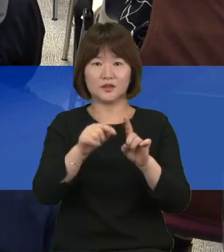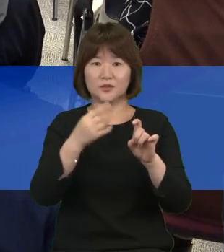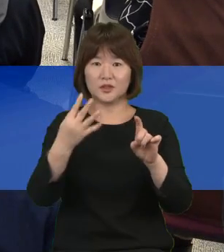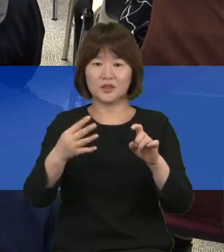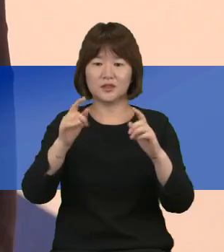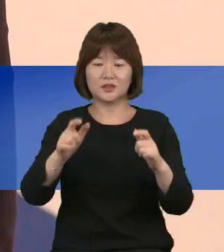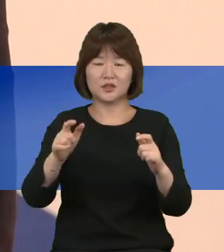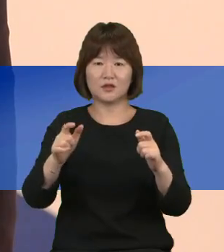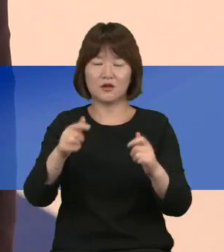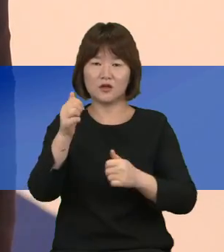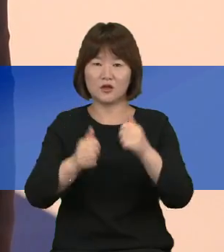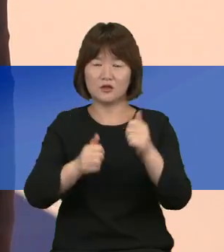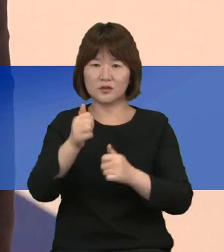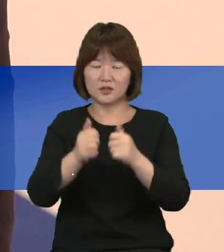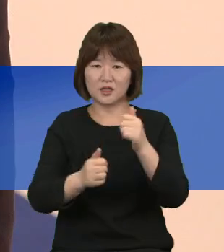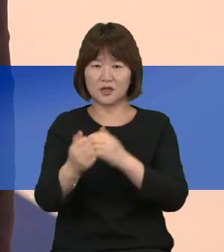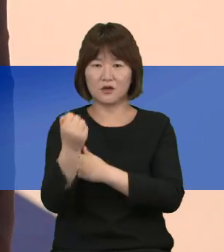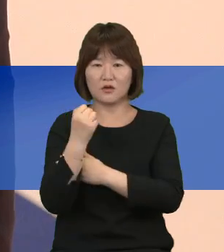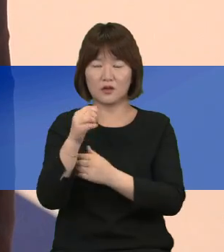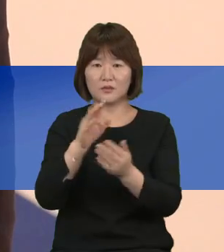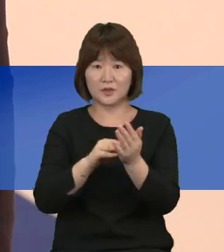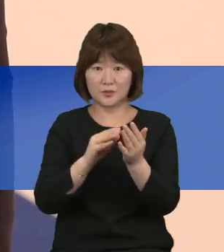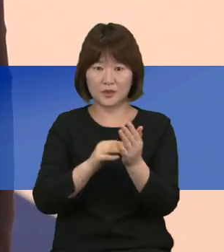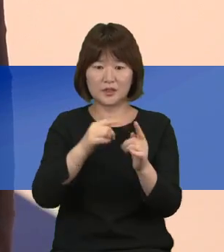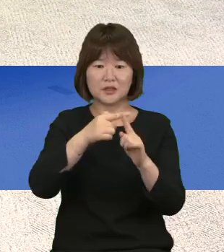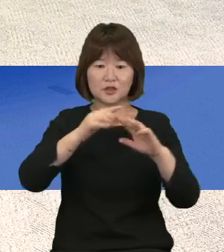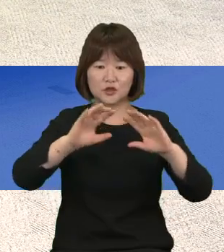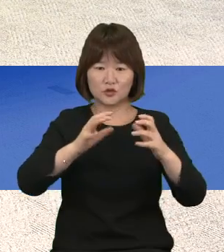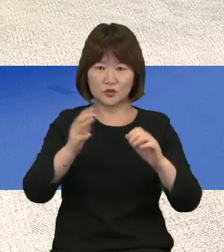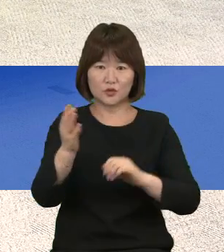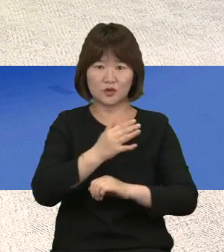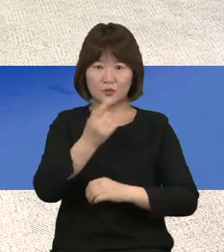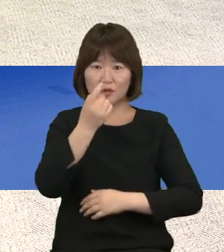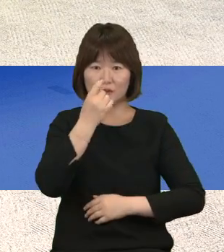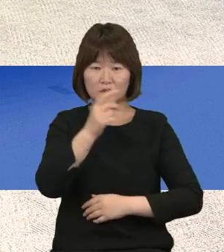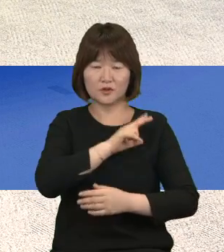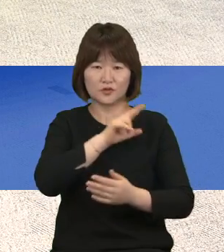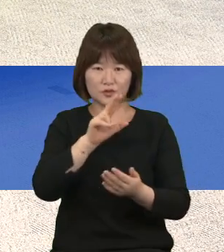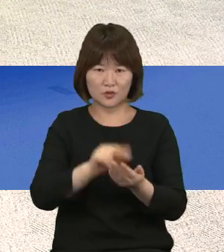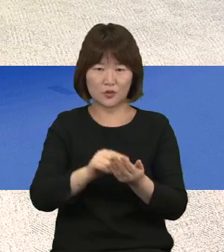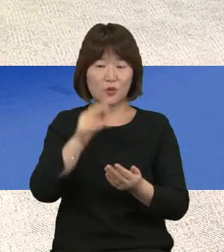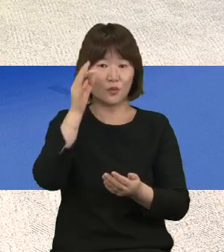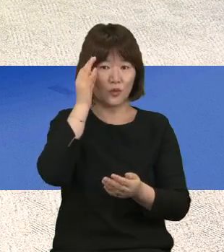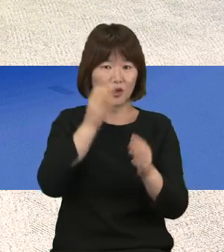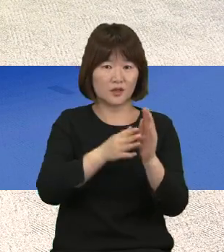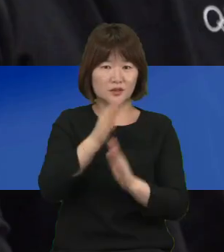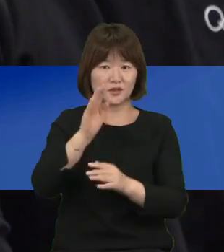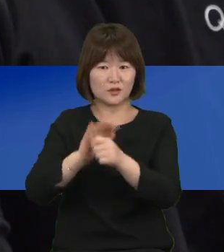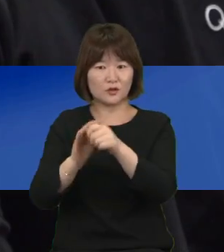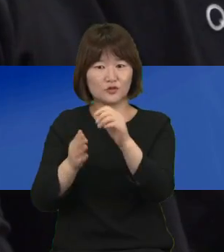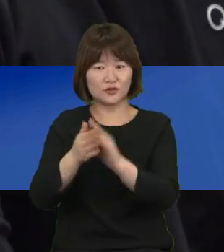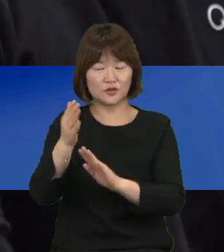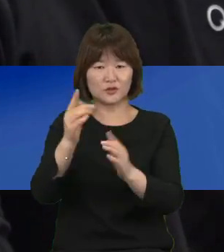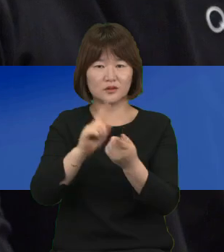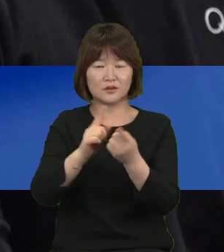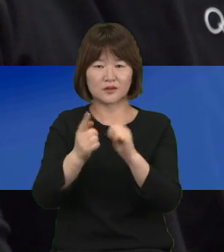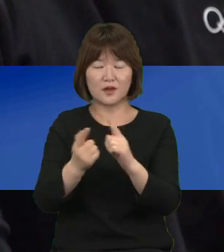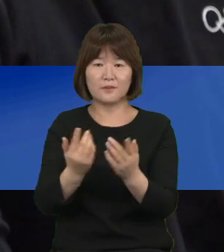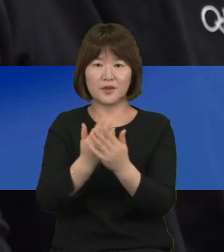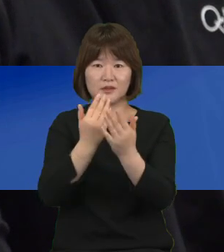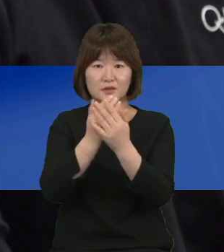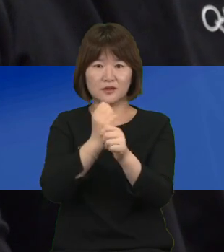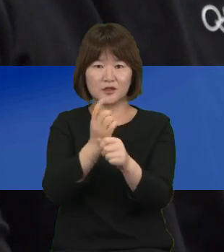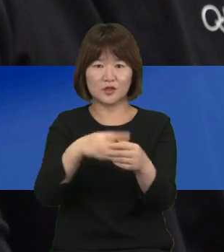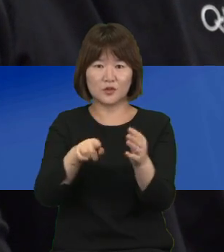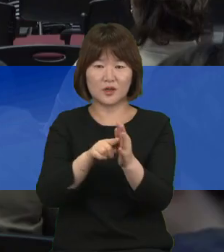지난 4일 지역 경쟁력의 비밀, 스위스로부터 배운다를 주제로 포항과 경주, 양도시의 상생과 혁신 발전을